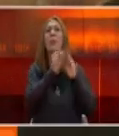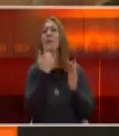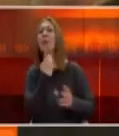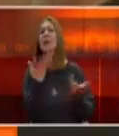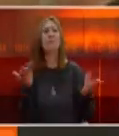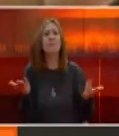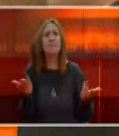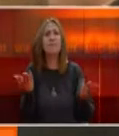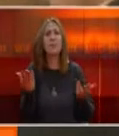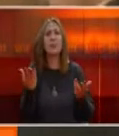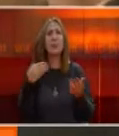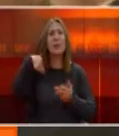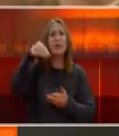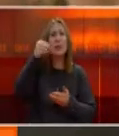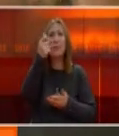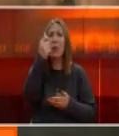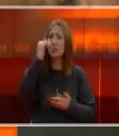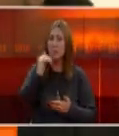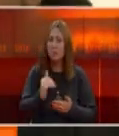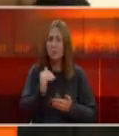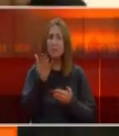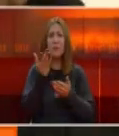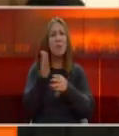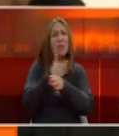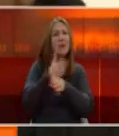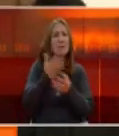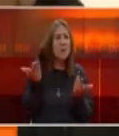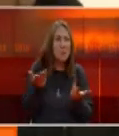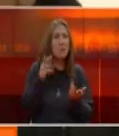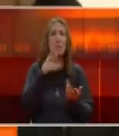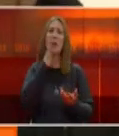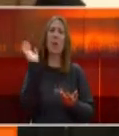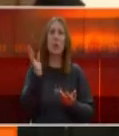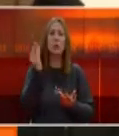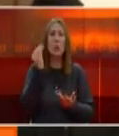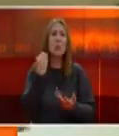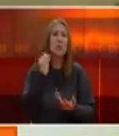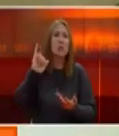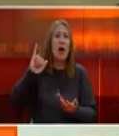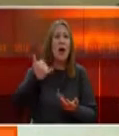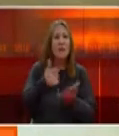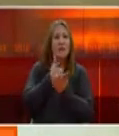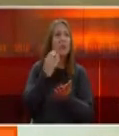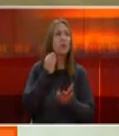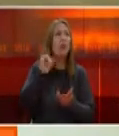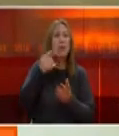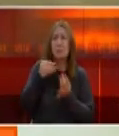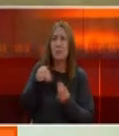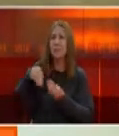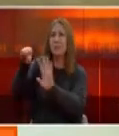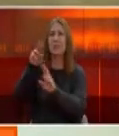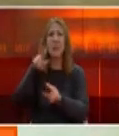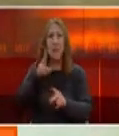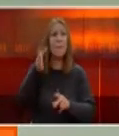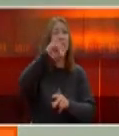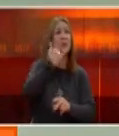derken işte sattıkları ürünün fiyatını bilememe, çok borçlanıp ürününü ona satmak zorunda kalma,